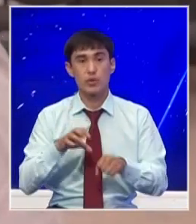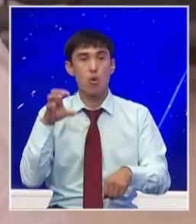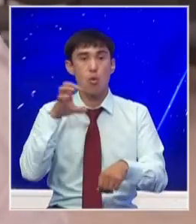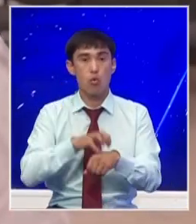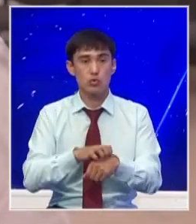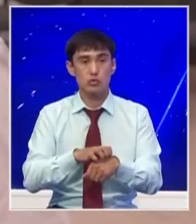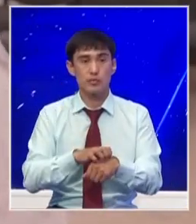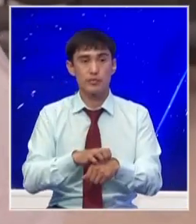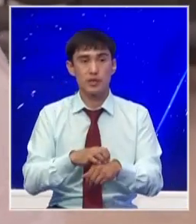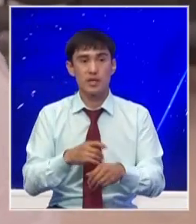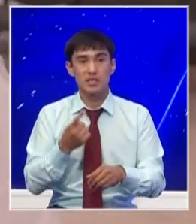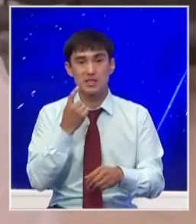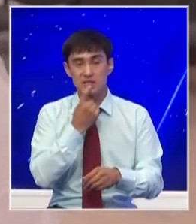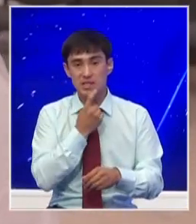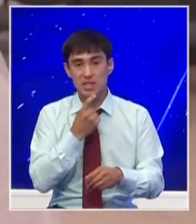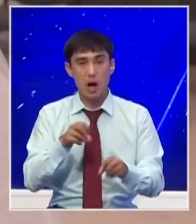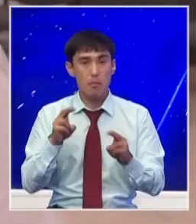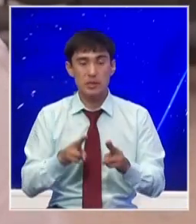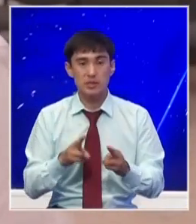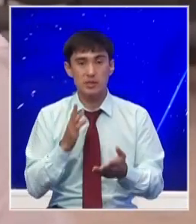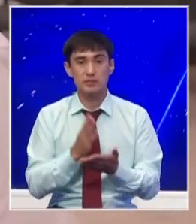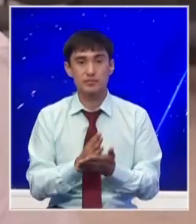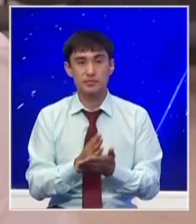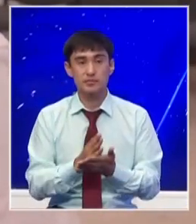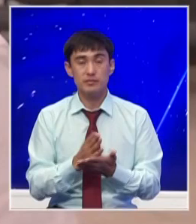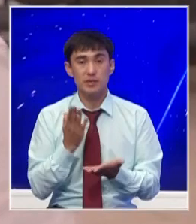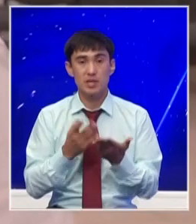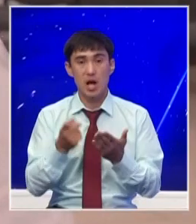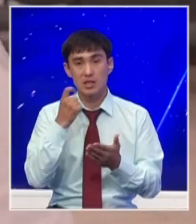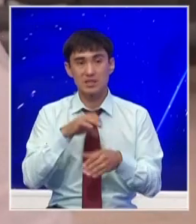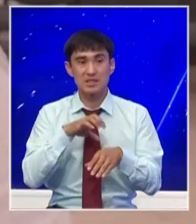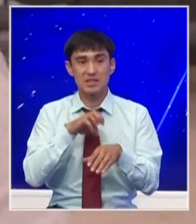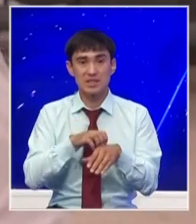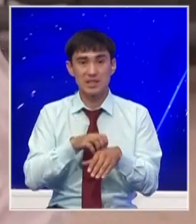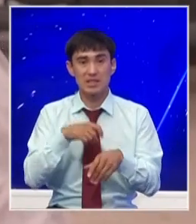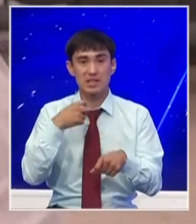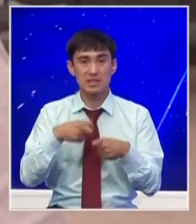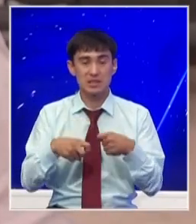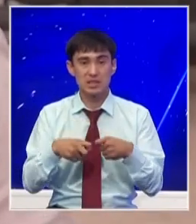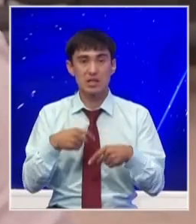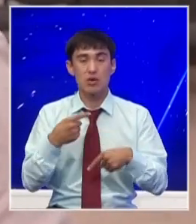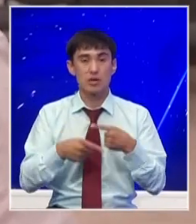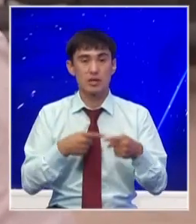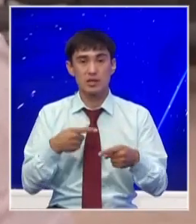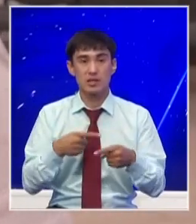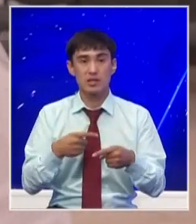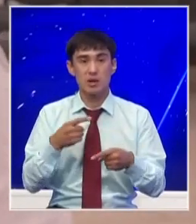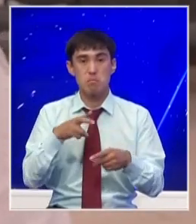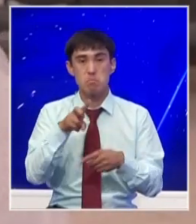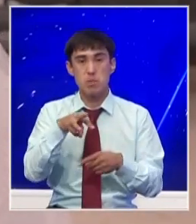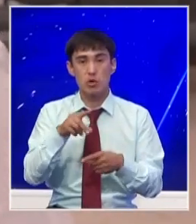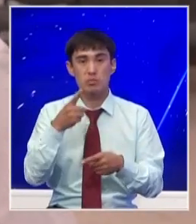тістеу. Тістеу мысалда ең қауіпті тістеу ғой. Тістеген кезде терінің жаңа адам терісі рана ашылады, ранаға